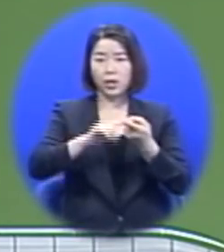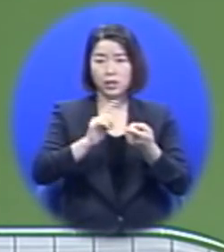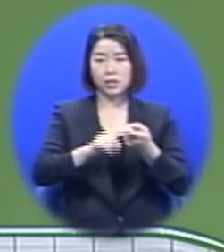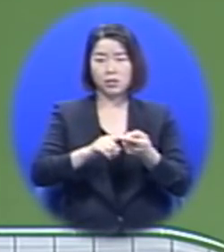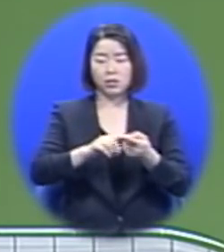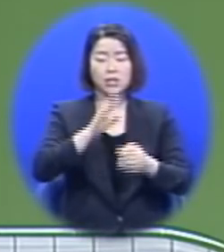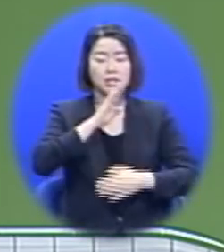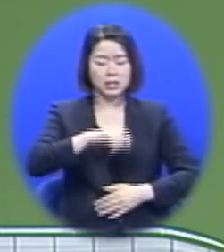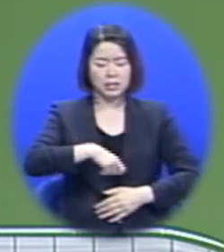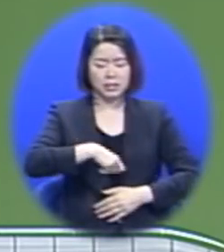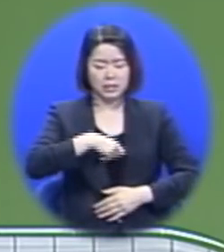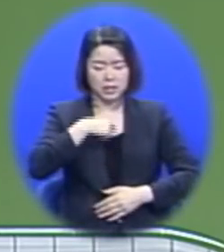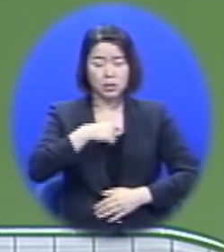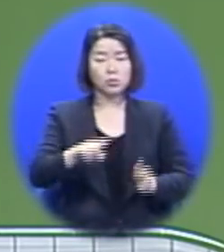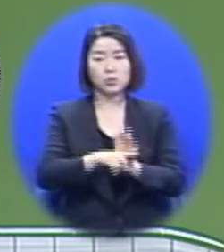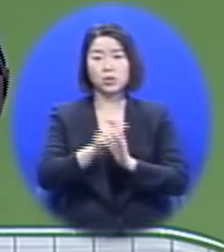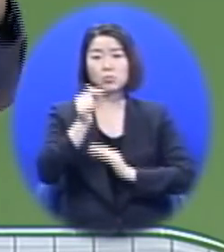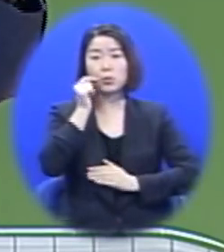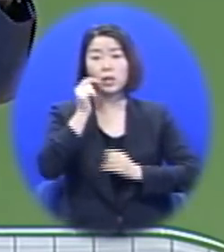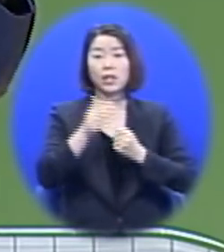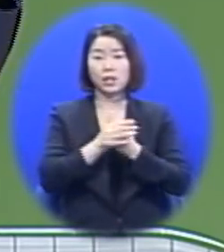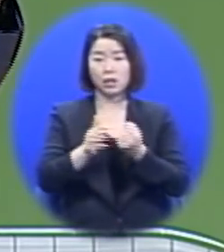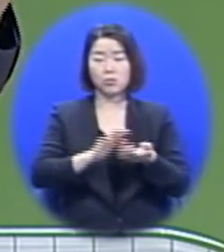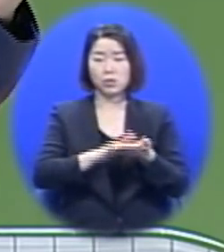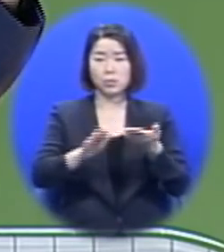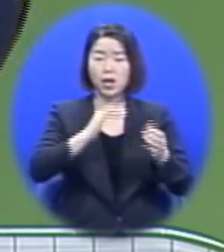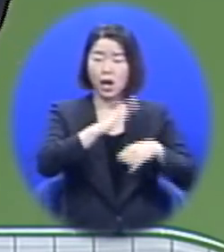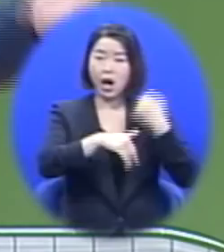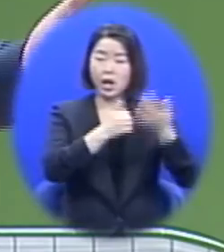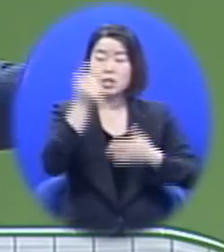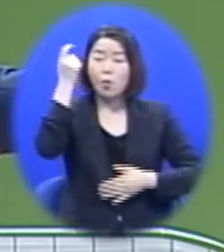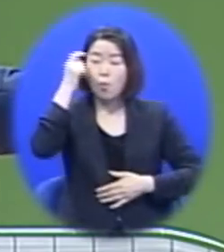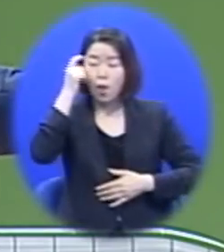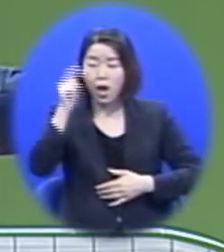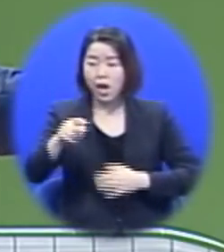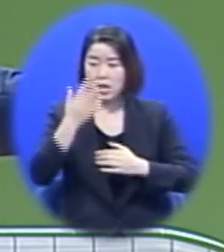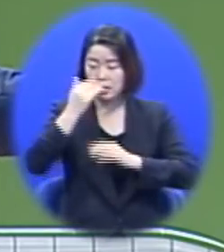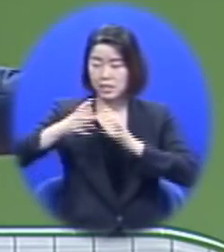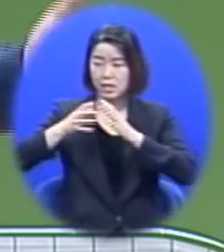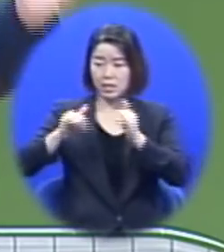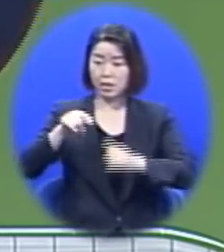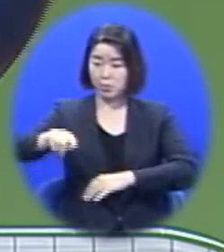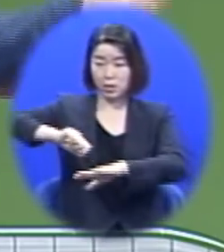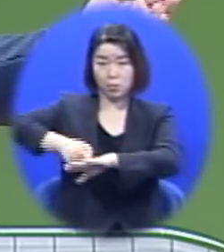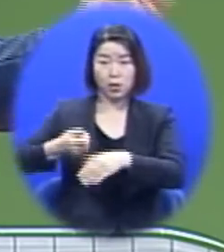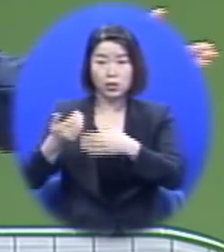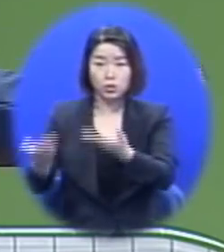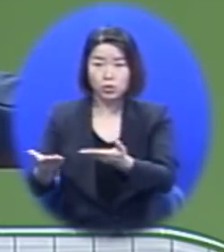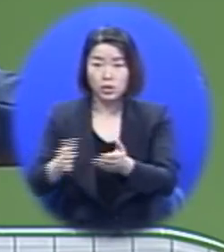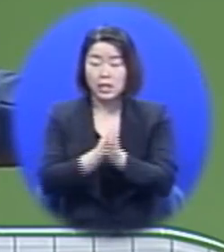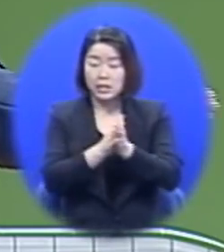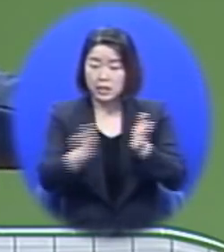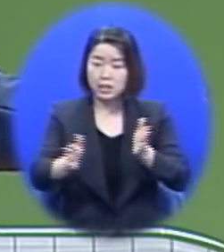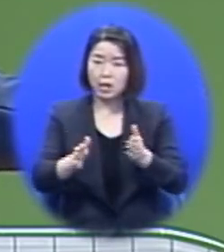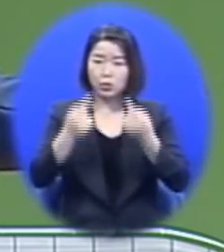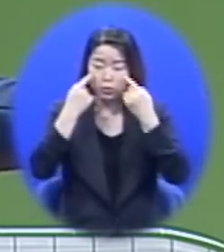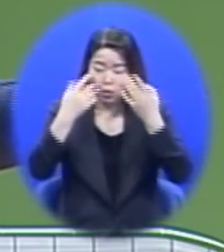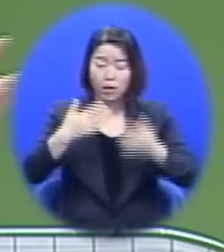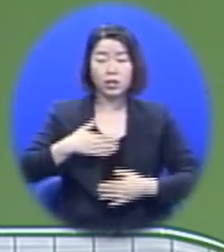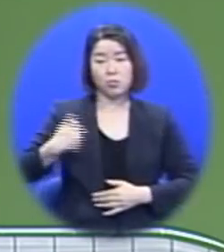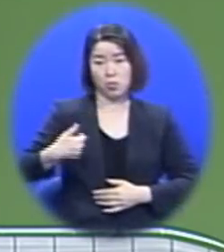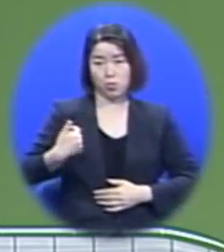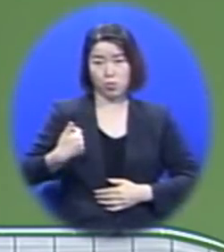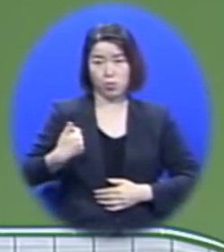있기 때문입니다. 하나님이 왜 이스라엘 백성을 이렇게 징계하셨는지 그 시작도 정확히 아직도 잘